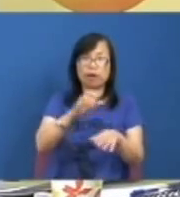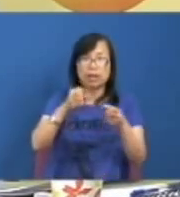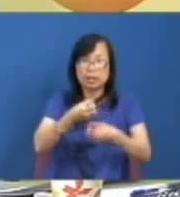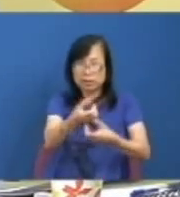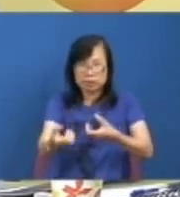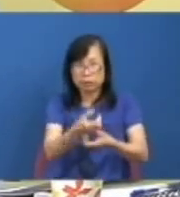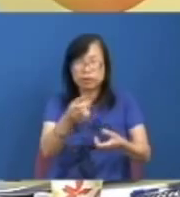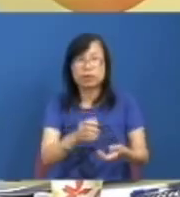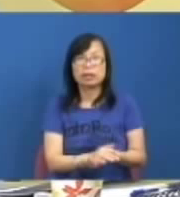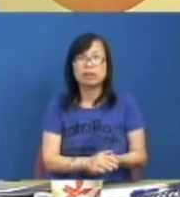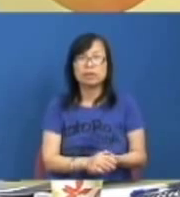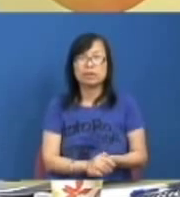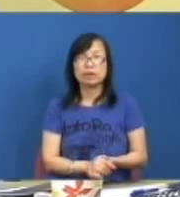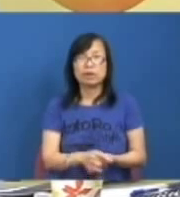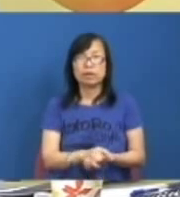放好